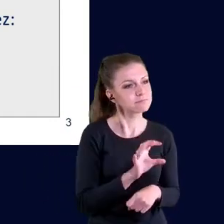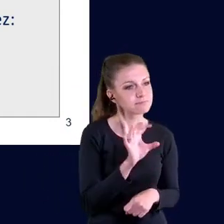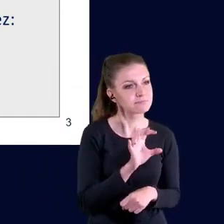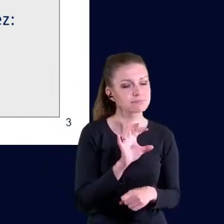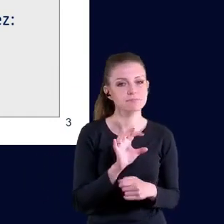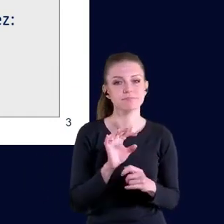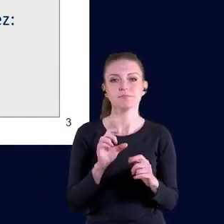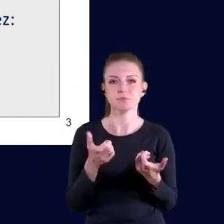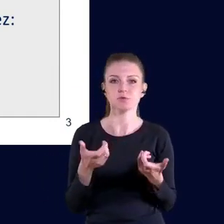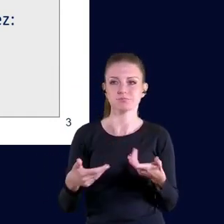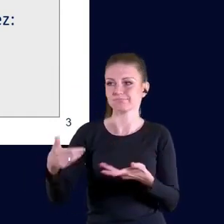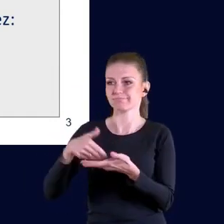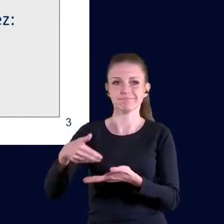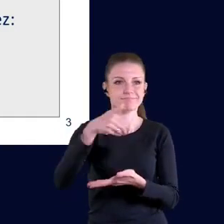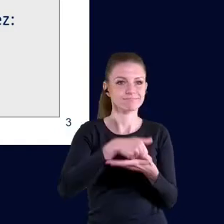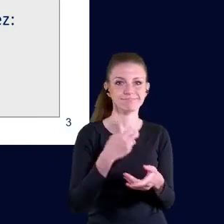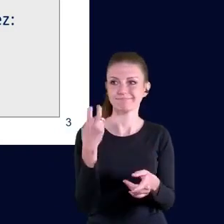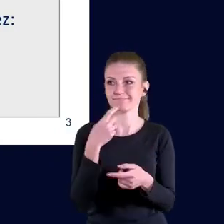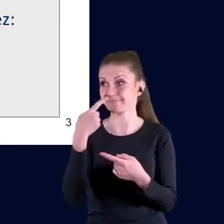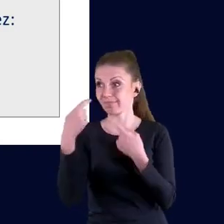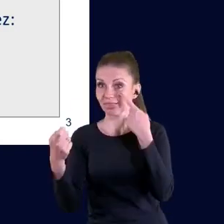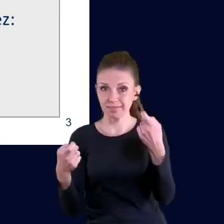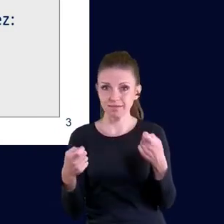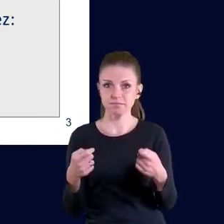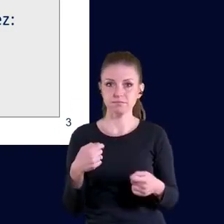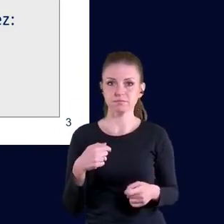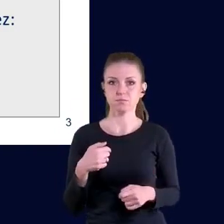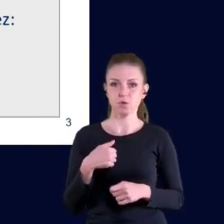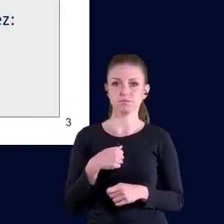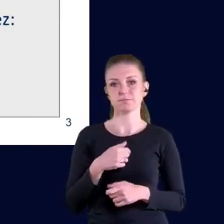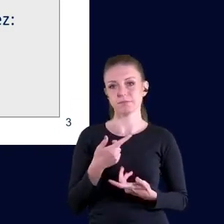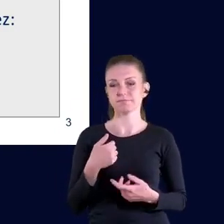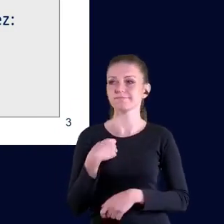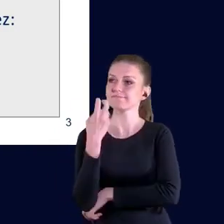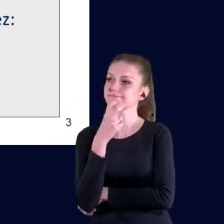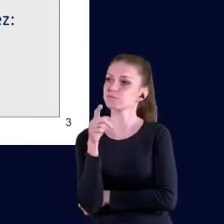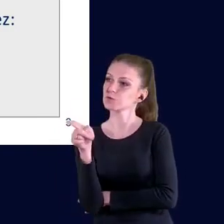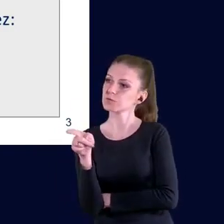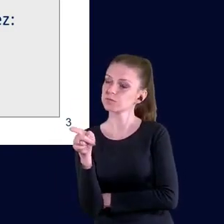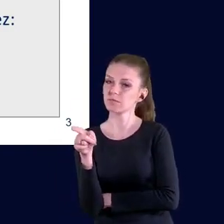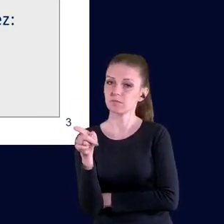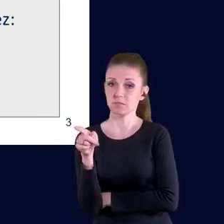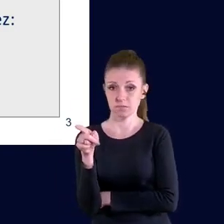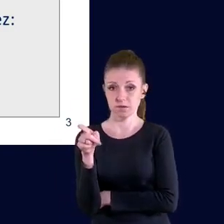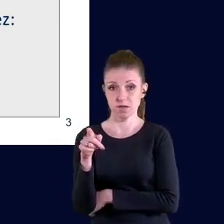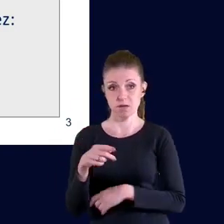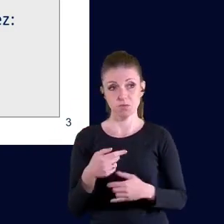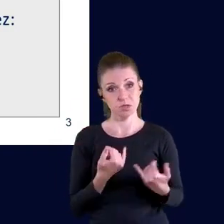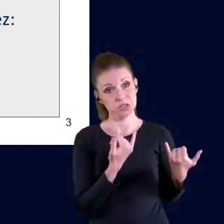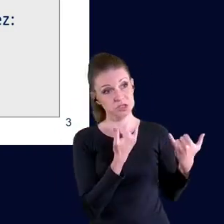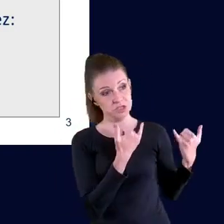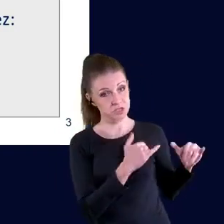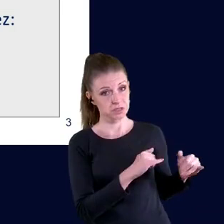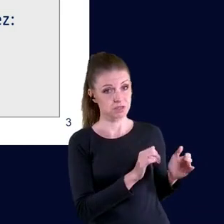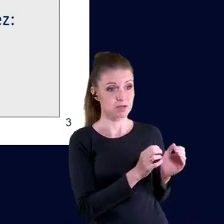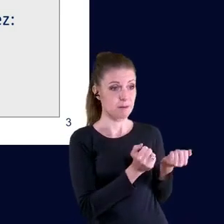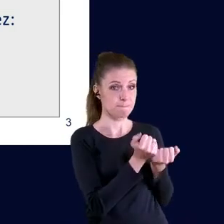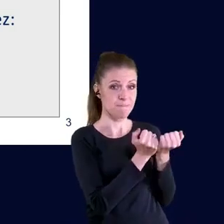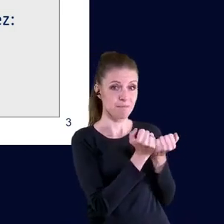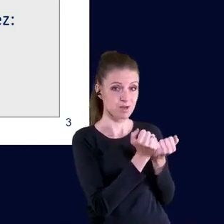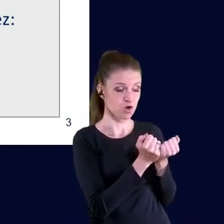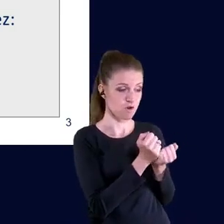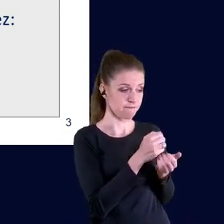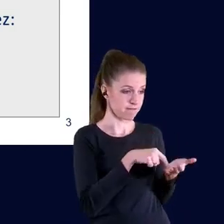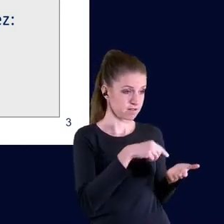ofertę ciekawą dla użytkownika która jest kusząca alternatywą dla podręcznika papierowego